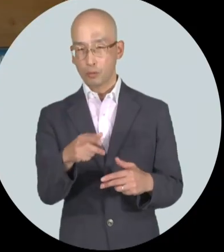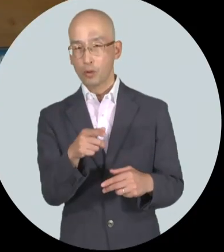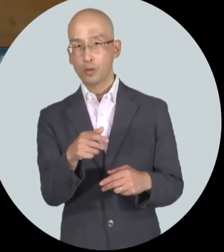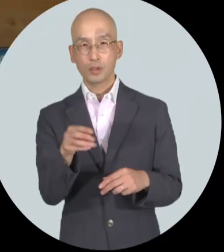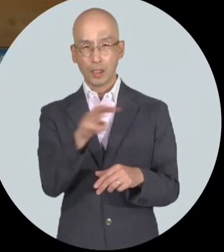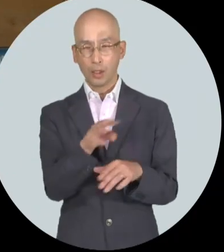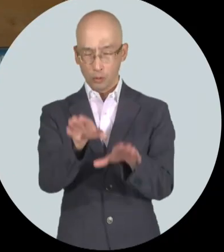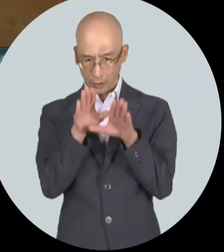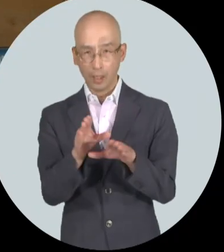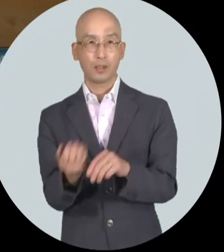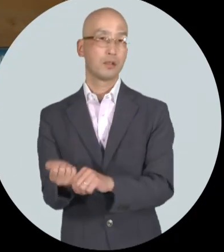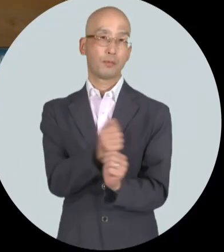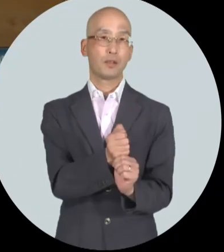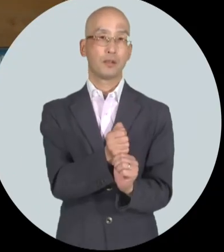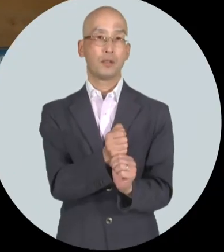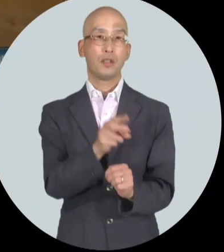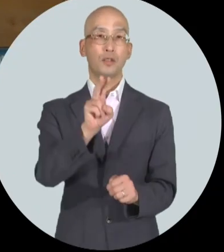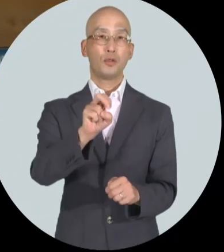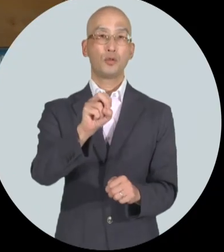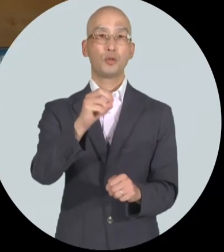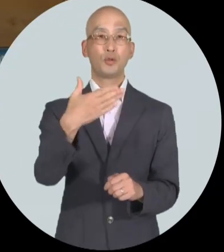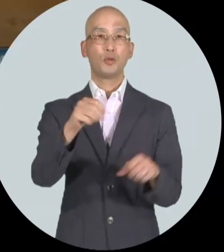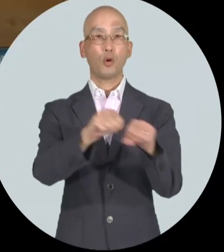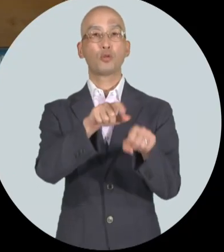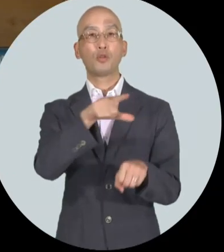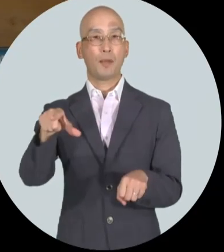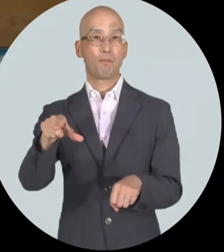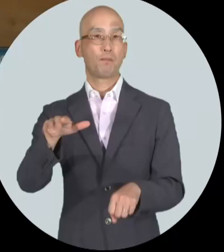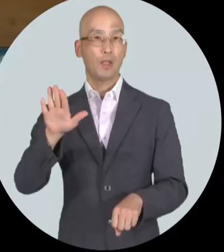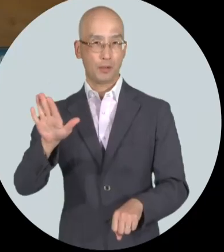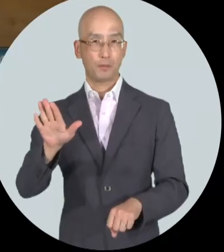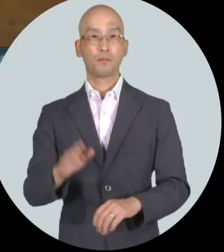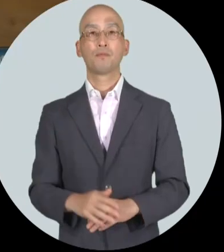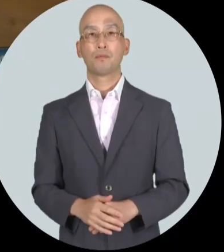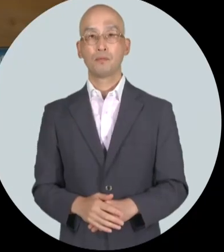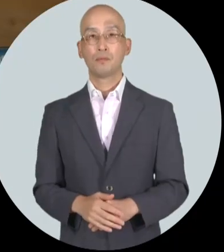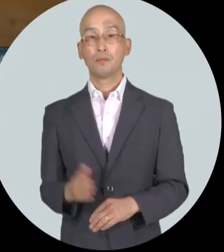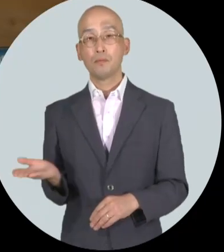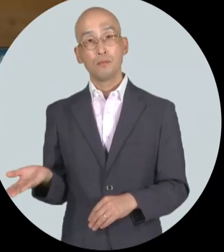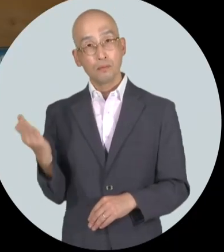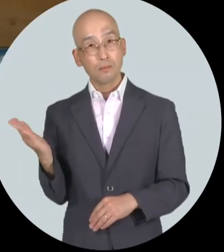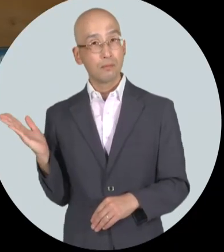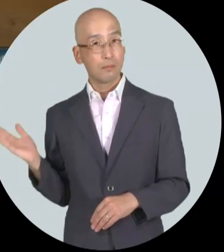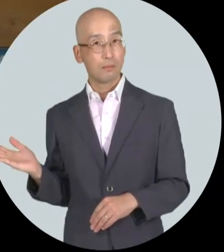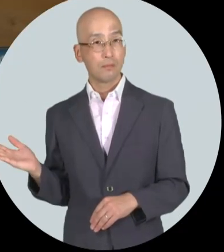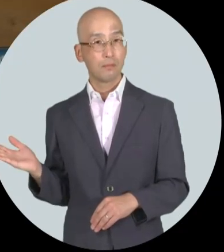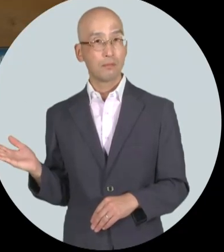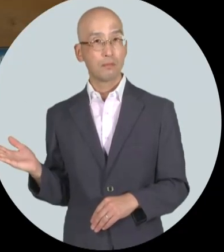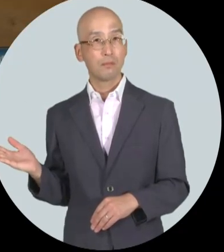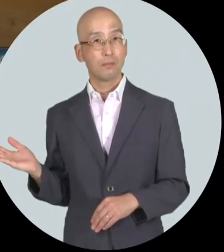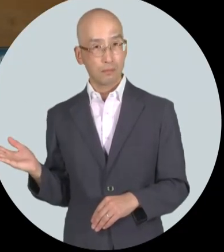ます。29億円規模ということで、これ上にあります金越地頭線、